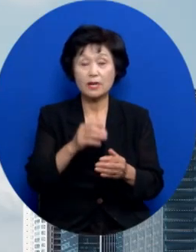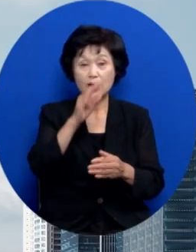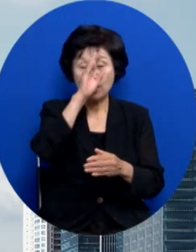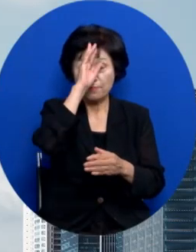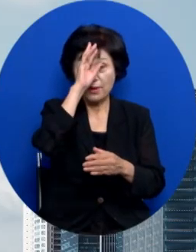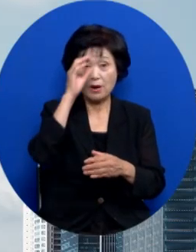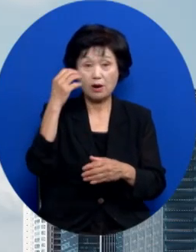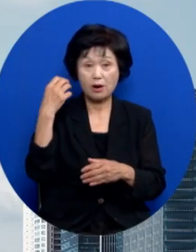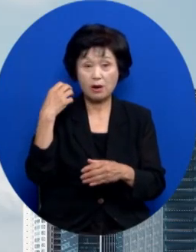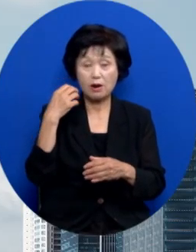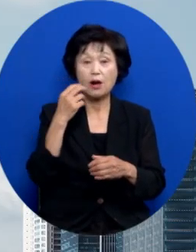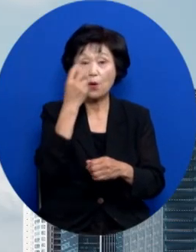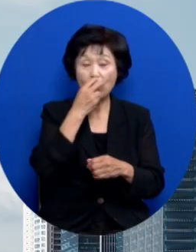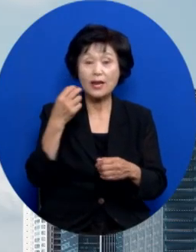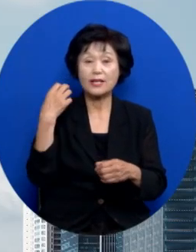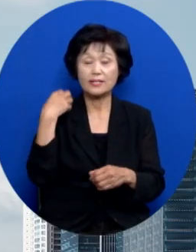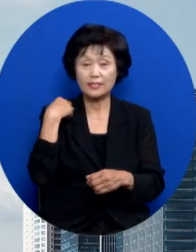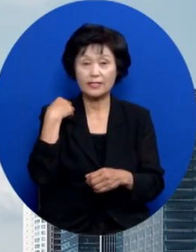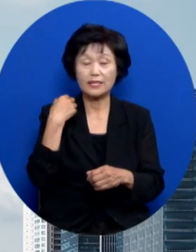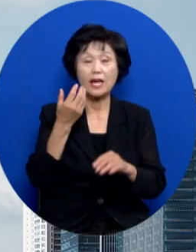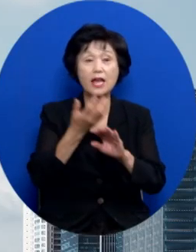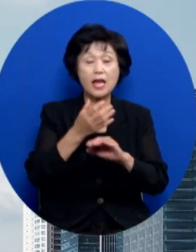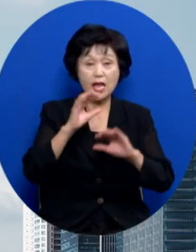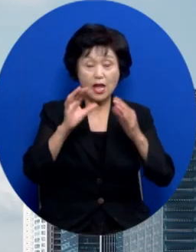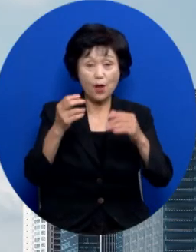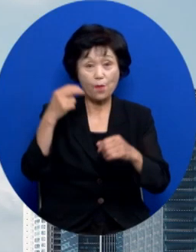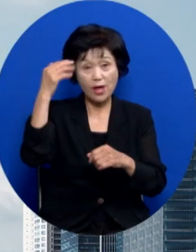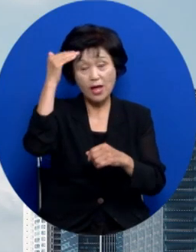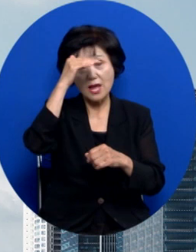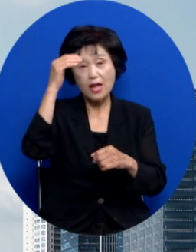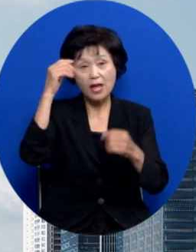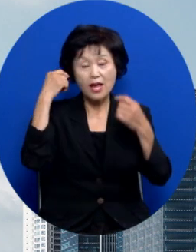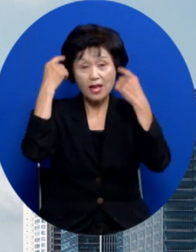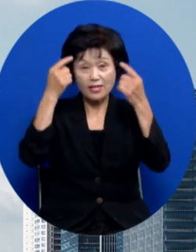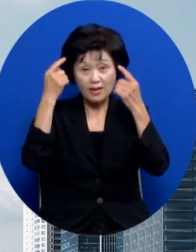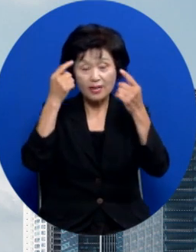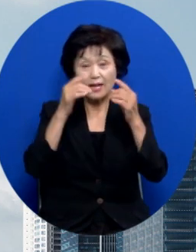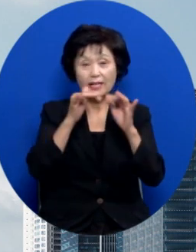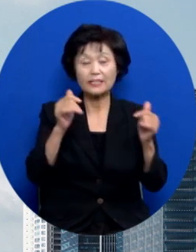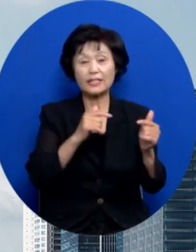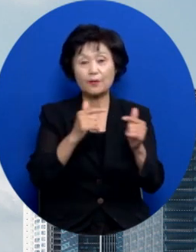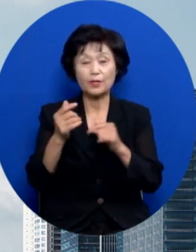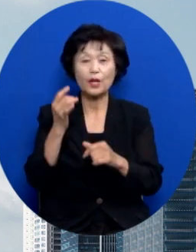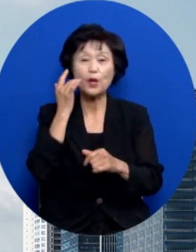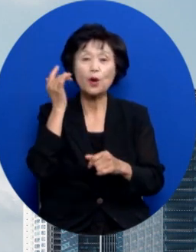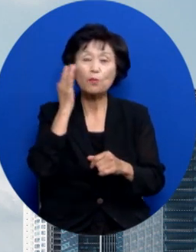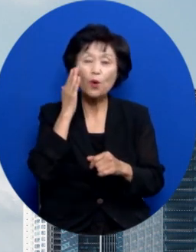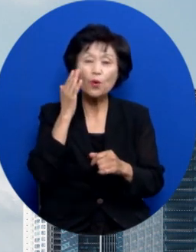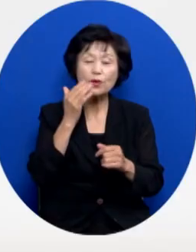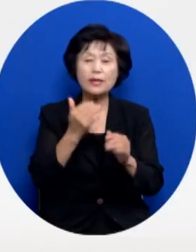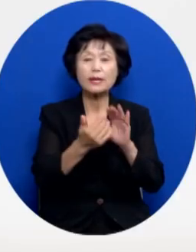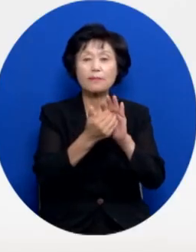질병관리청이 해외여행을 계획한 국민의 안전한 여행을 위해 모기 매개 감염병 예방수칙을 안내했습니다.